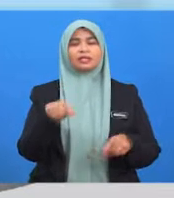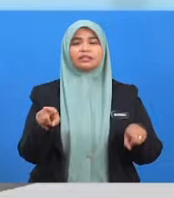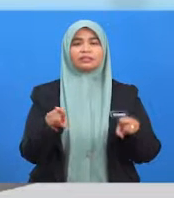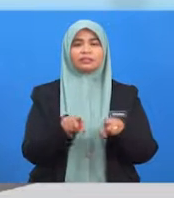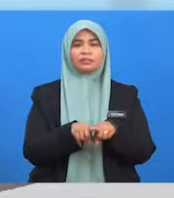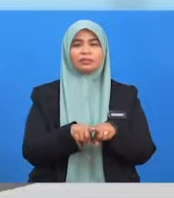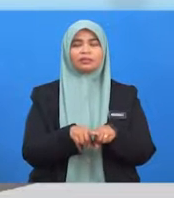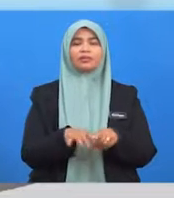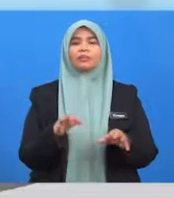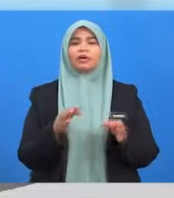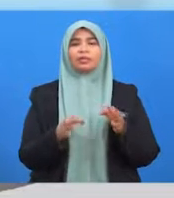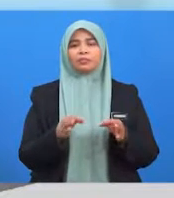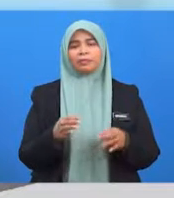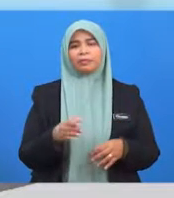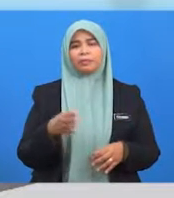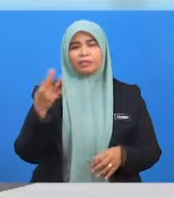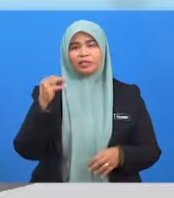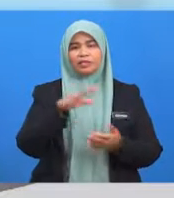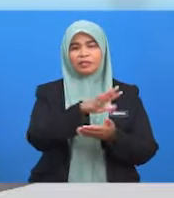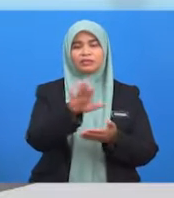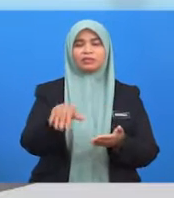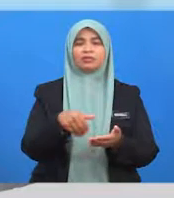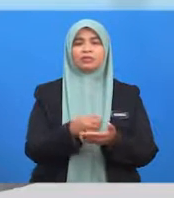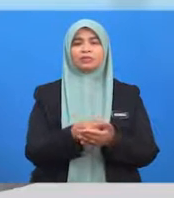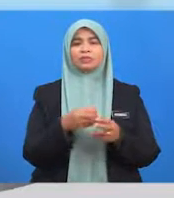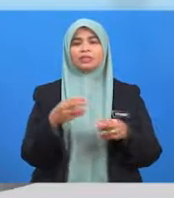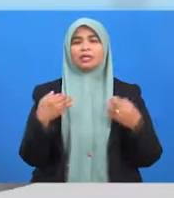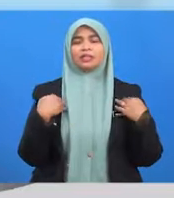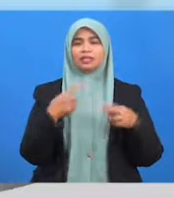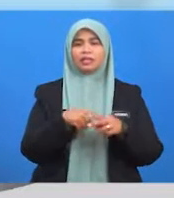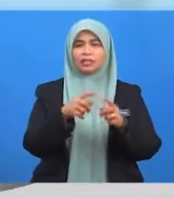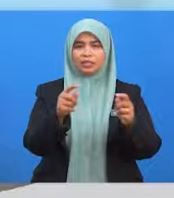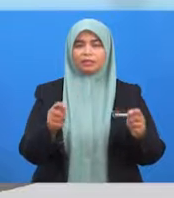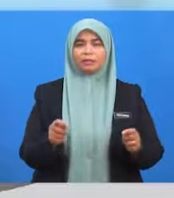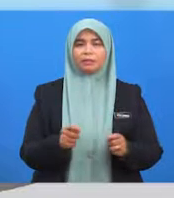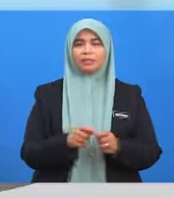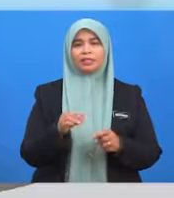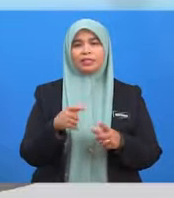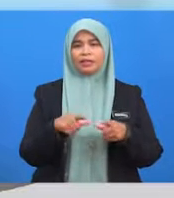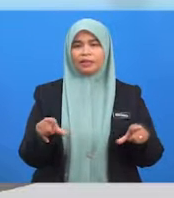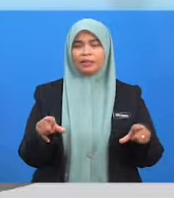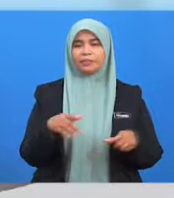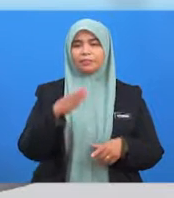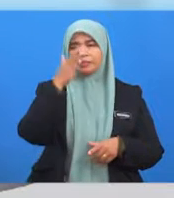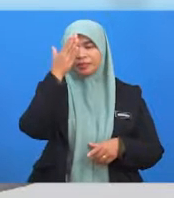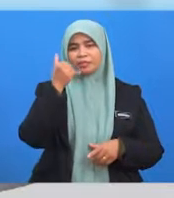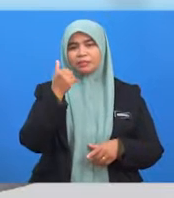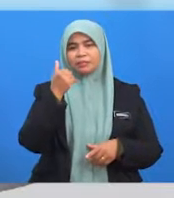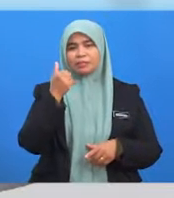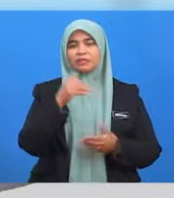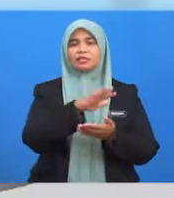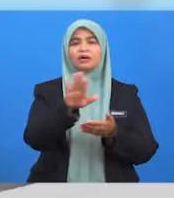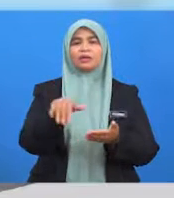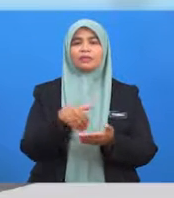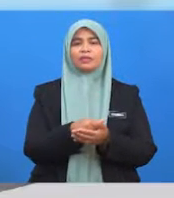sama walaupun mereka semua berada di tempat yang berlainan? Mengapakah pula